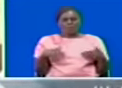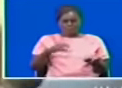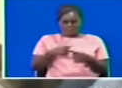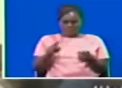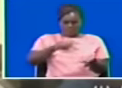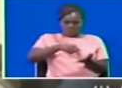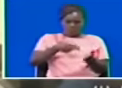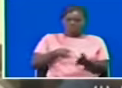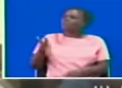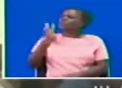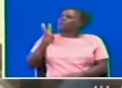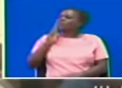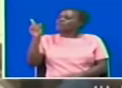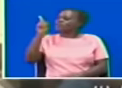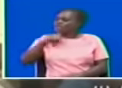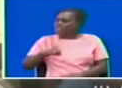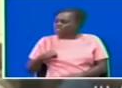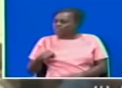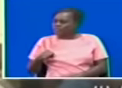huu wa maji uikamilika,